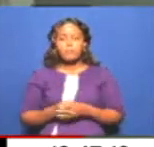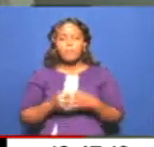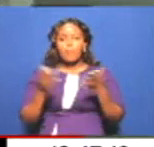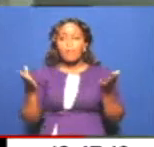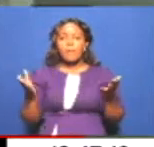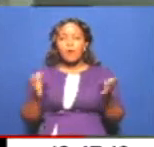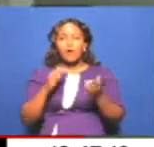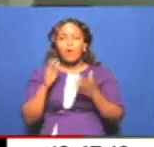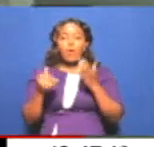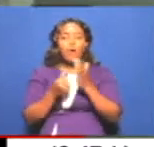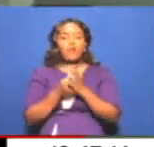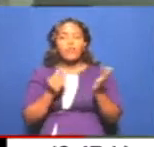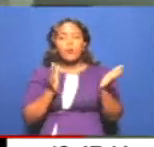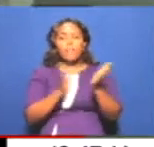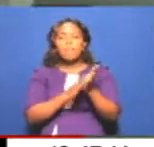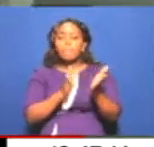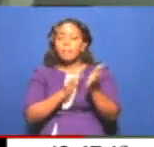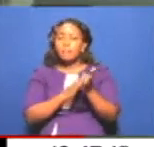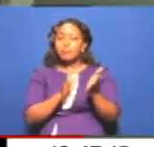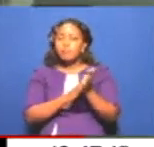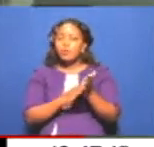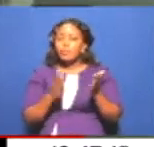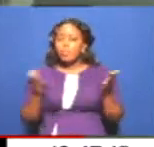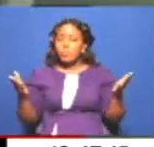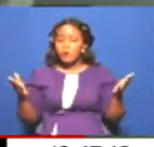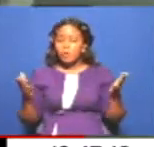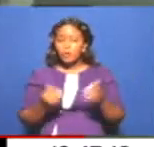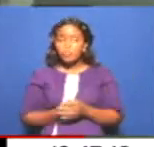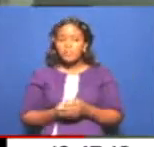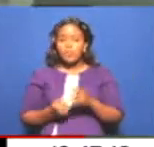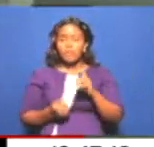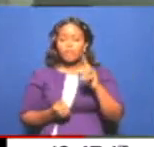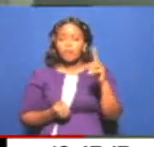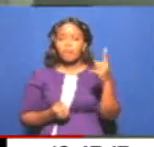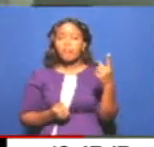mapendekezo haya ni mapendekezo ambayo number one, kuna mrengo ambao